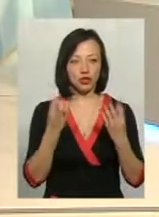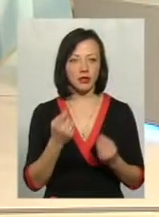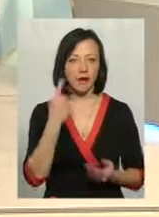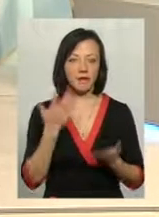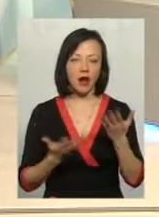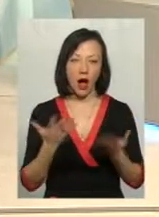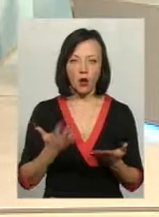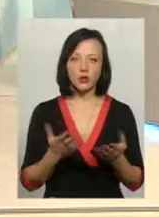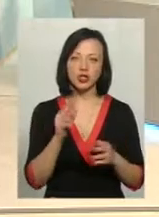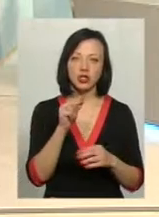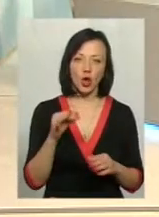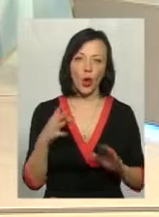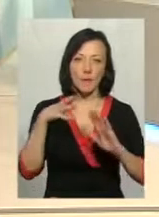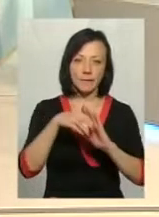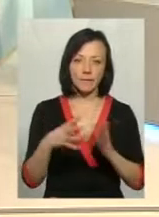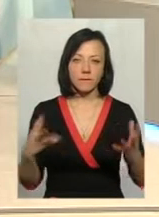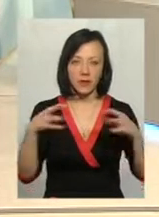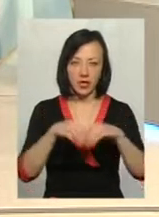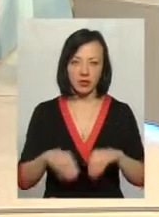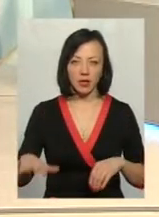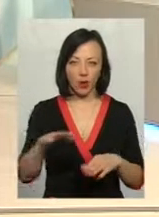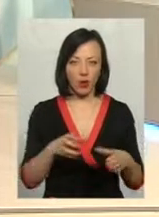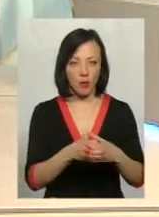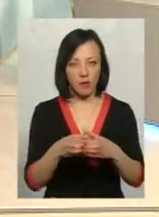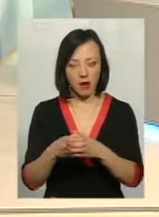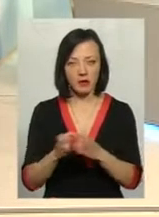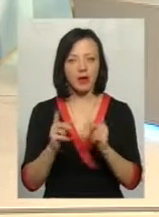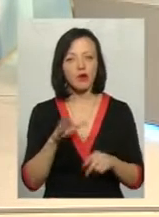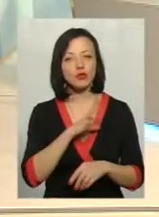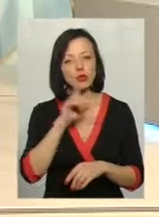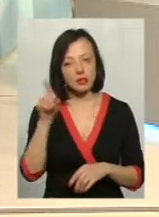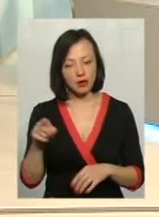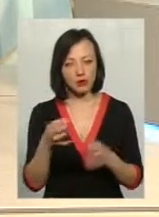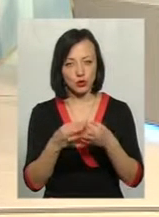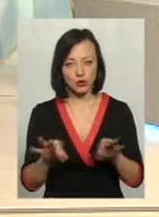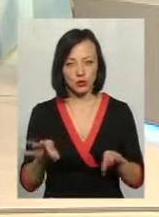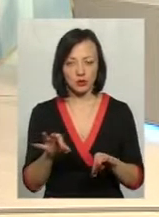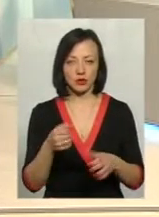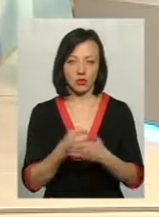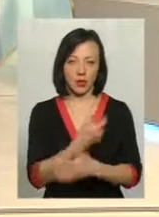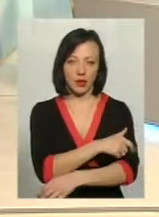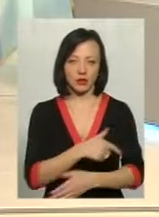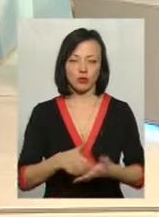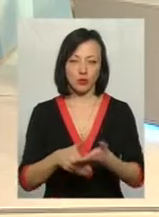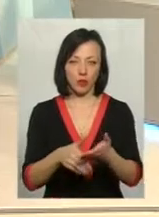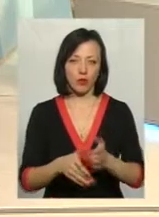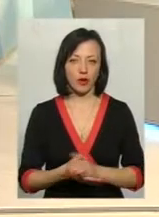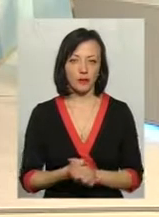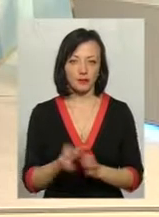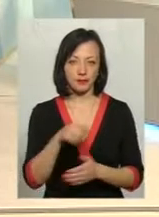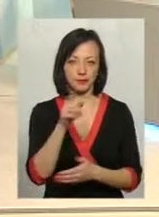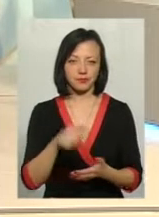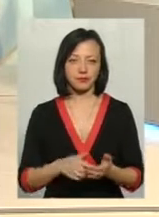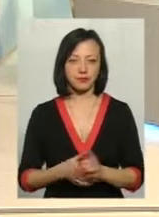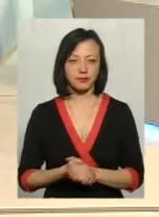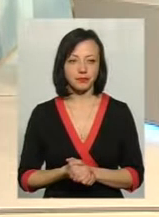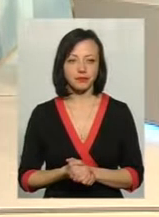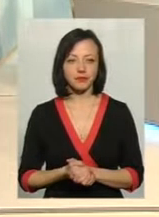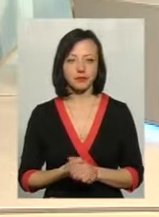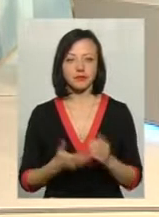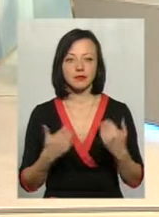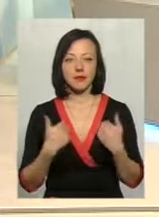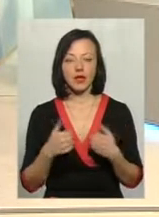їм об'єднуватись в об'єднані тергромади, як бути там із доступністю до медичних послуг? Я, власне, можу